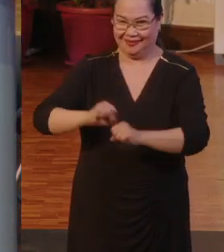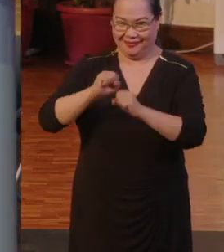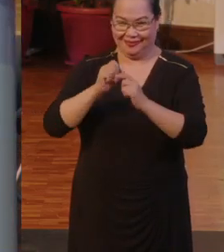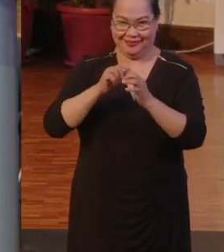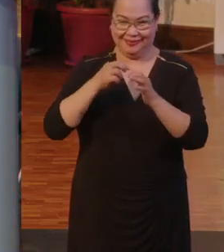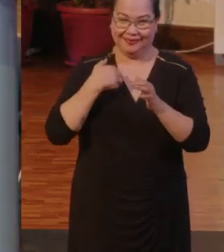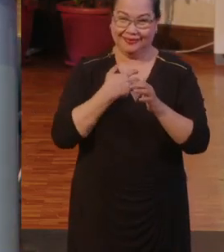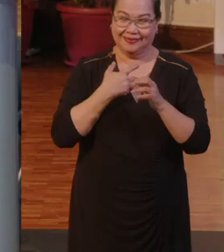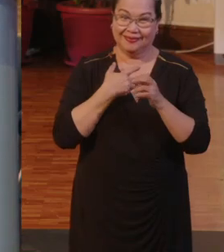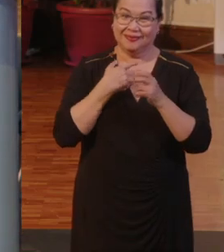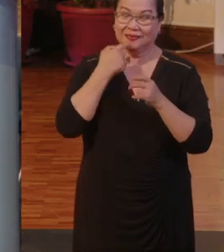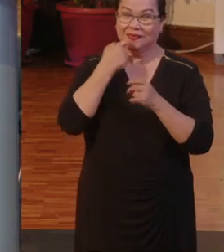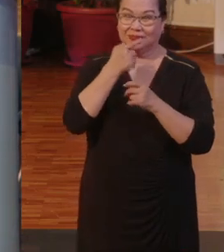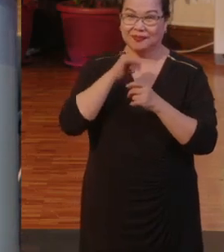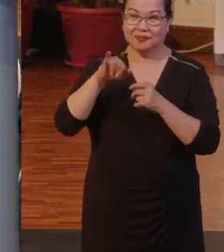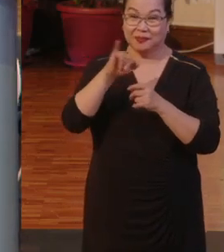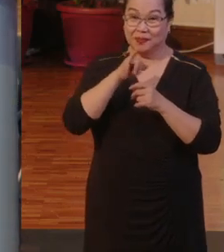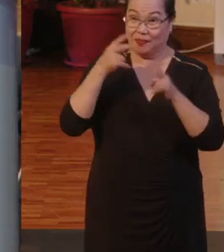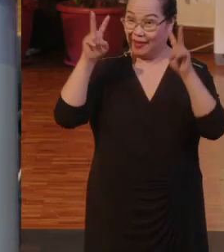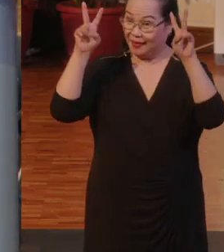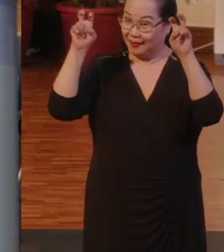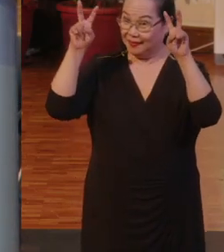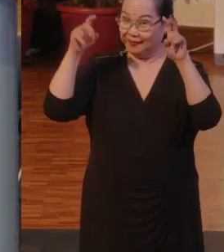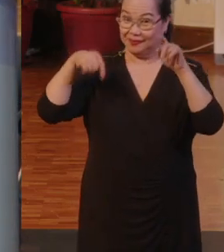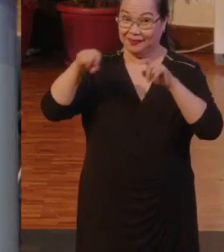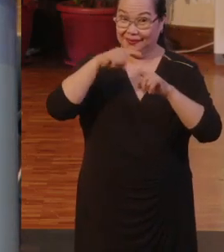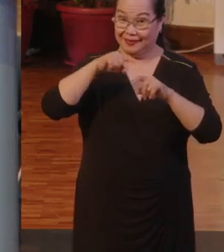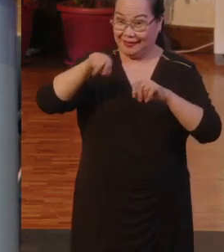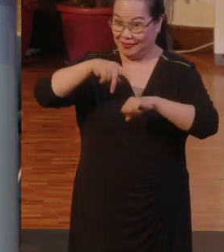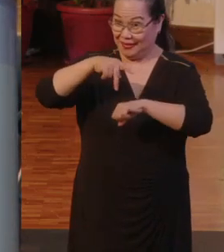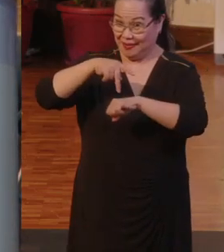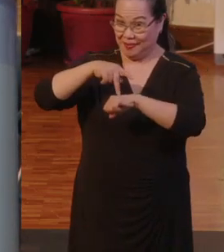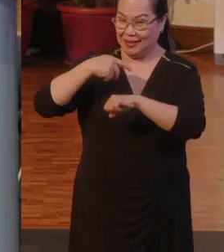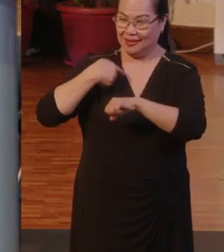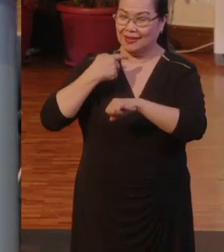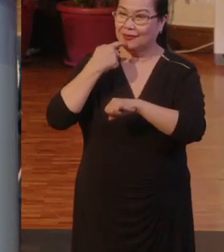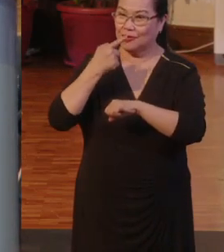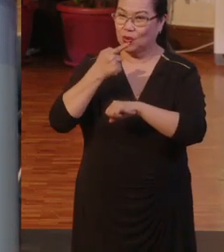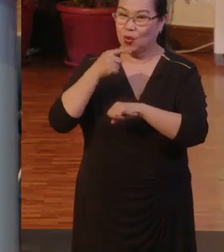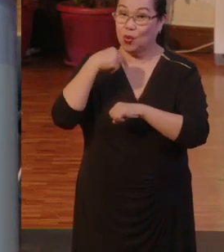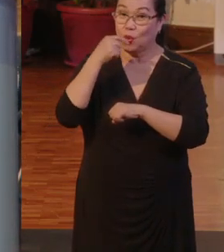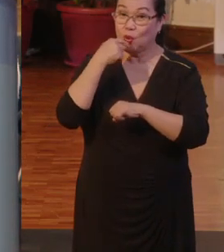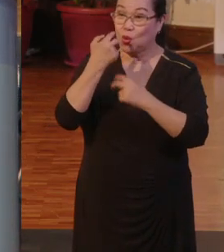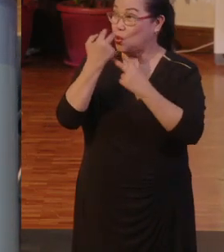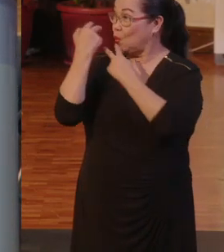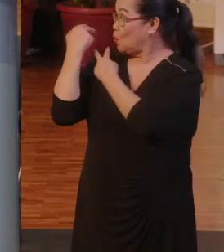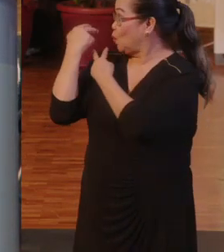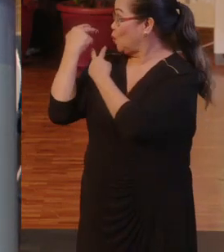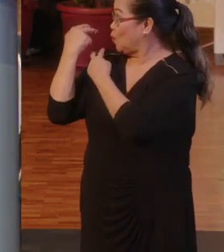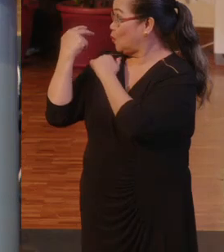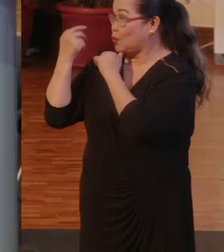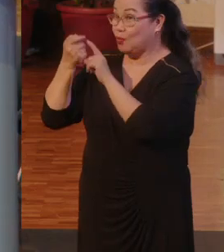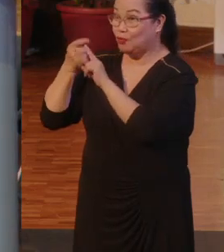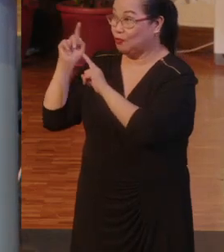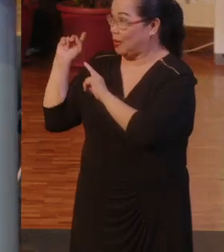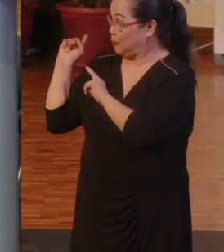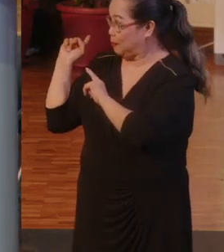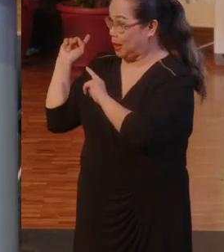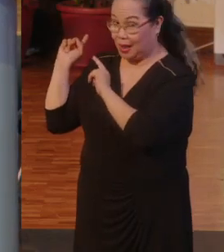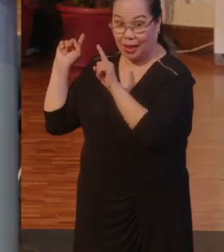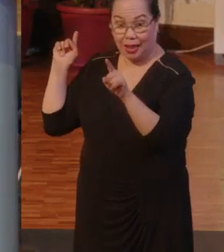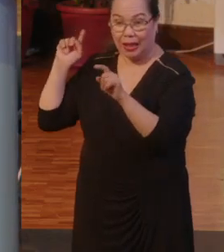Mayroon tayong salawikain sa ating bansa na ang hindi lumingon sa pinanggalingan,